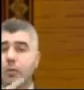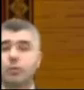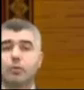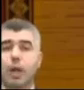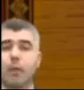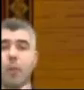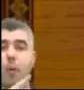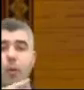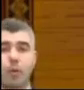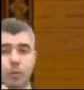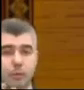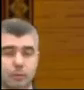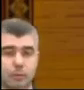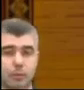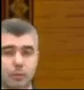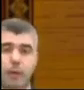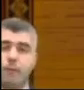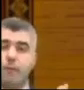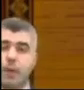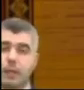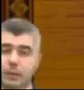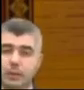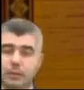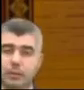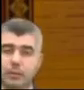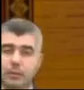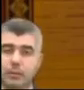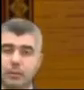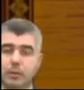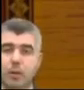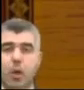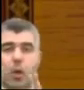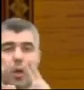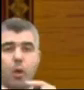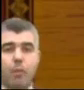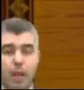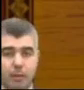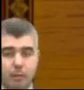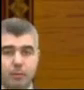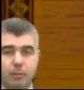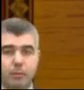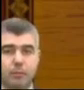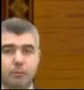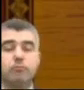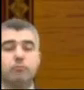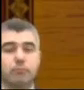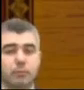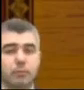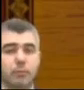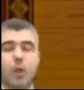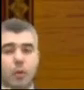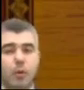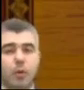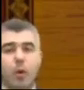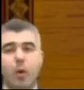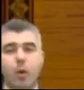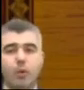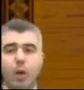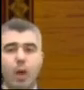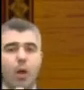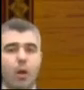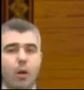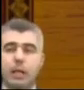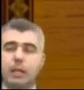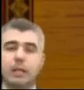تدعم، نريد أن نسمح للشعب الإسرائيلي والفلسطيني واللبناني أن يحصلوا على